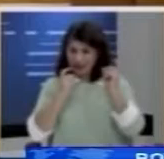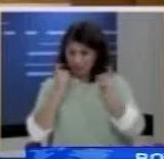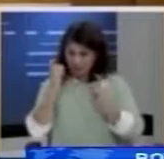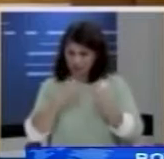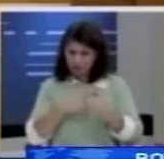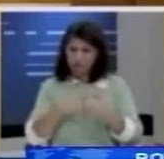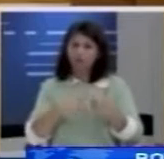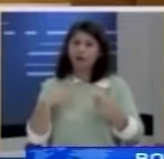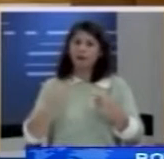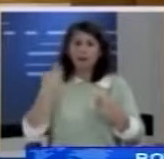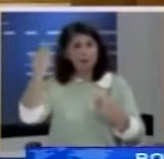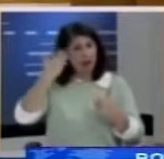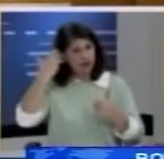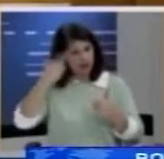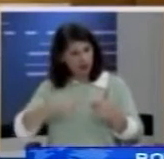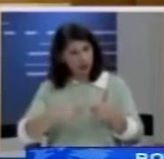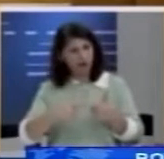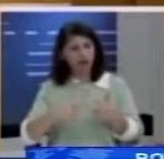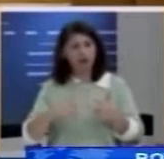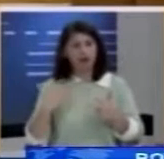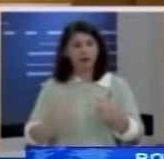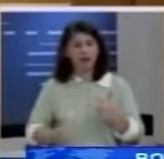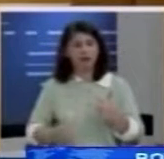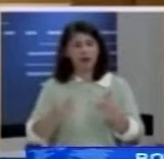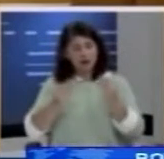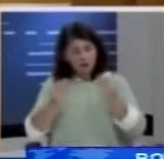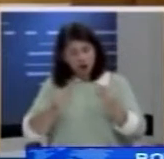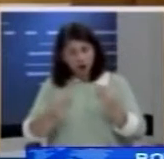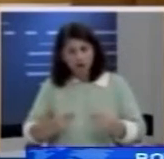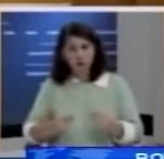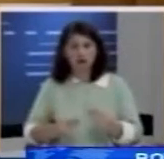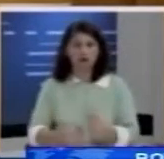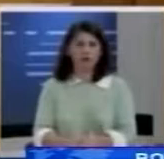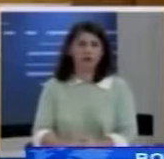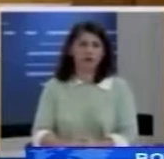σκέψη, υπάρχει μελέτη, υπάρχει υπολογισμός.